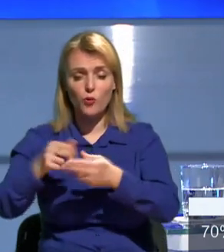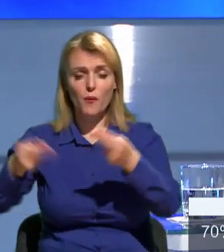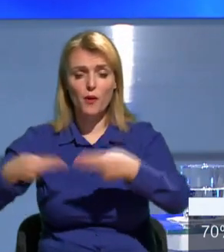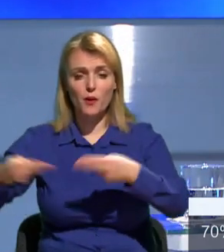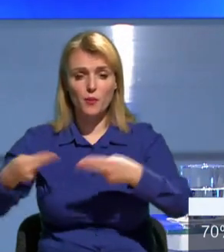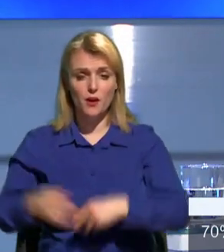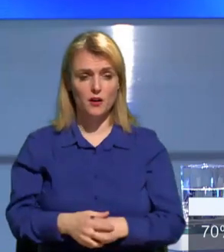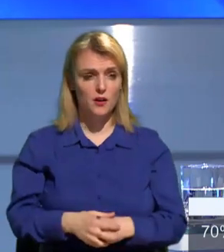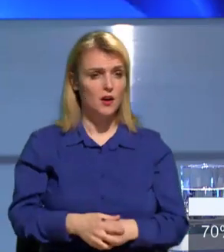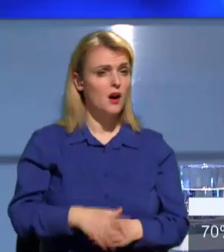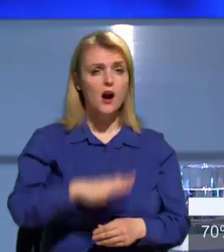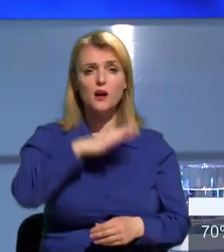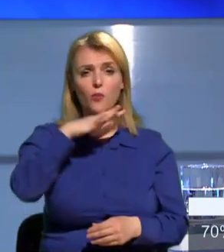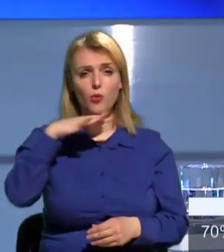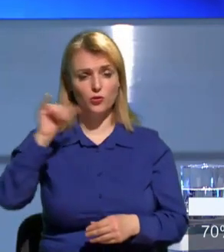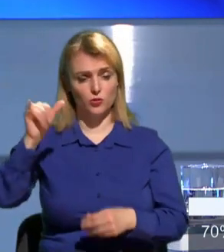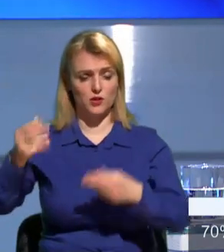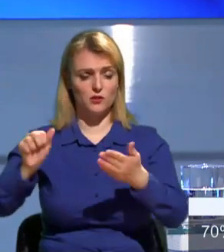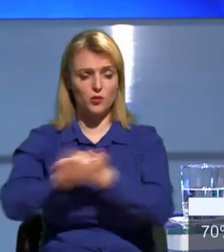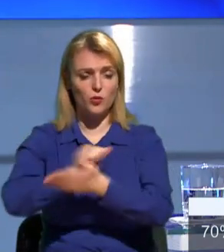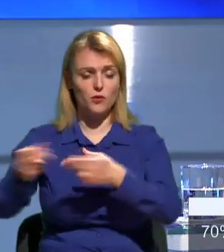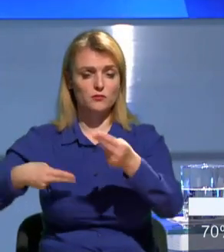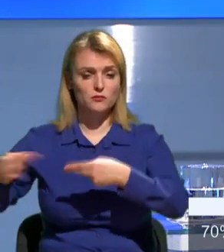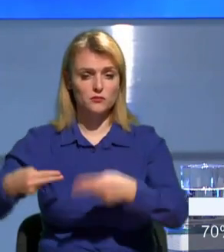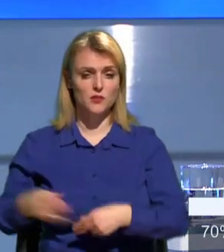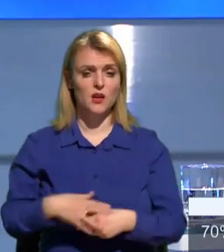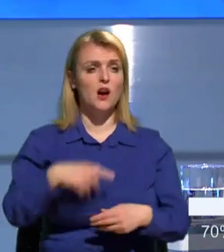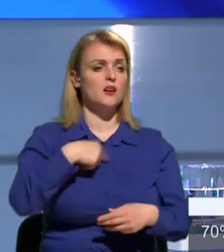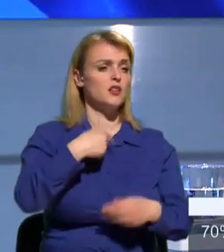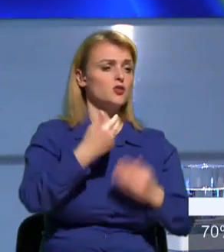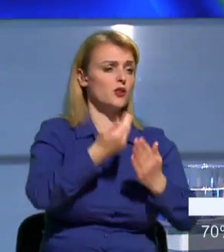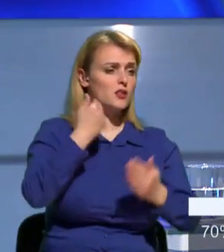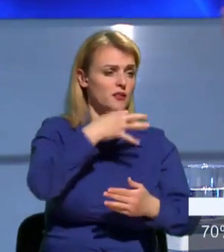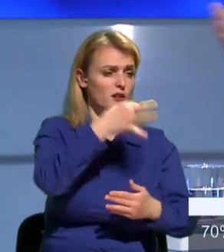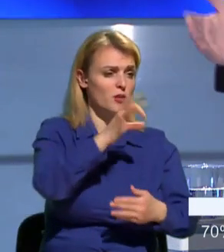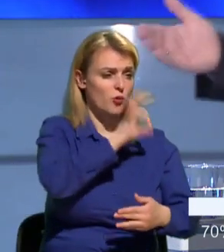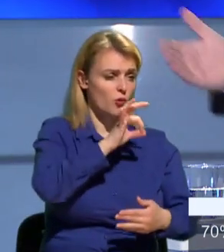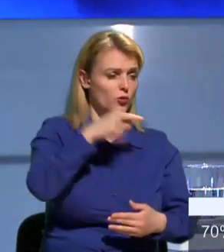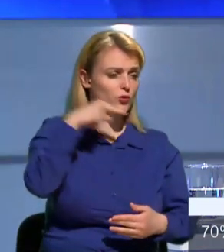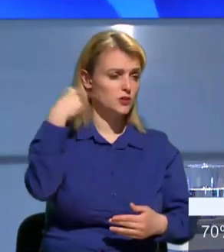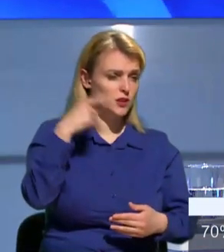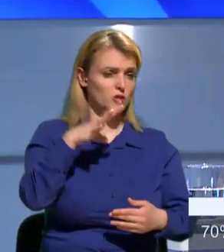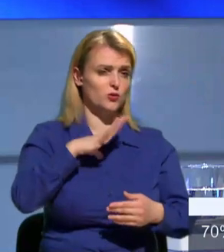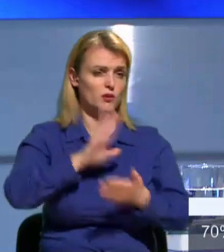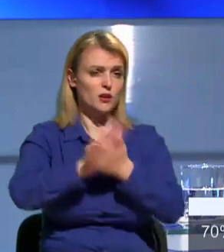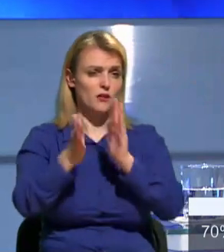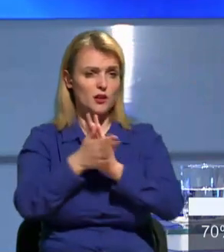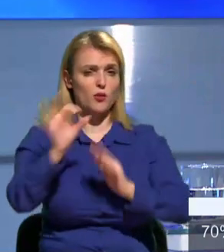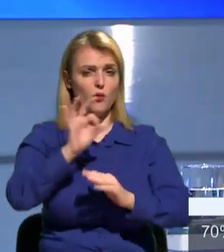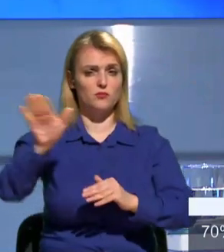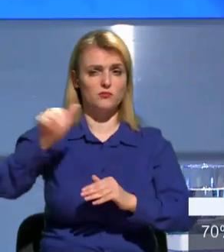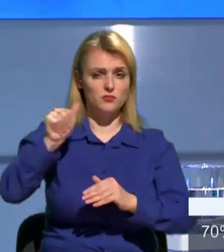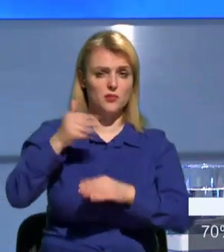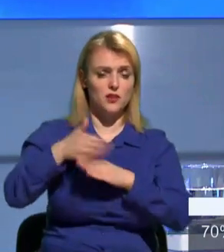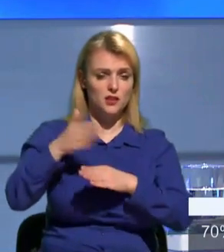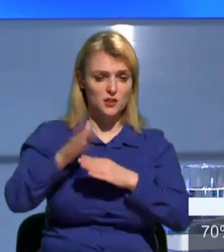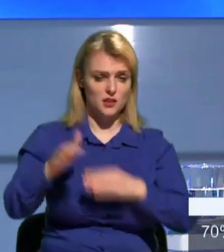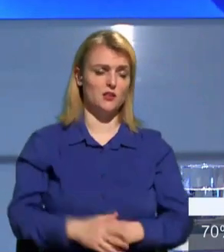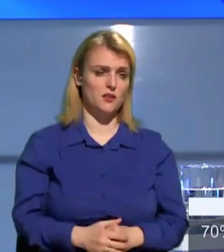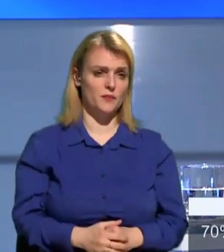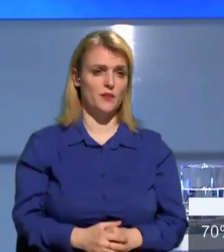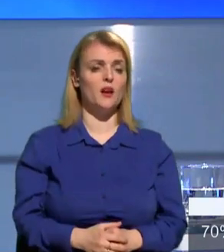este clar, nu asta ați spus, am negociat și acel credit de 200 de milioane de euro, am deschis piața rusă și multe, multe alte lucruri. Cu Uniunea Europeană,